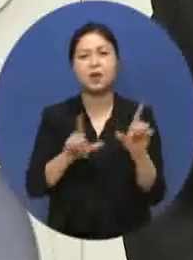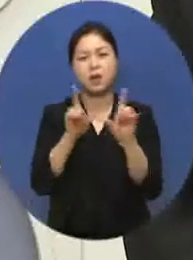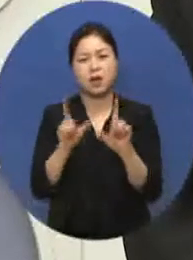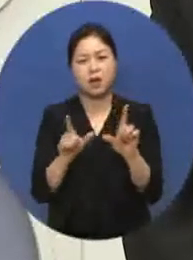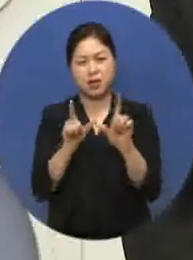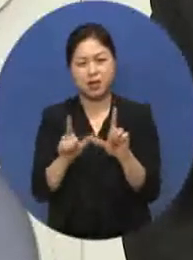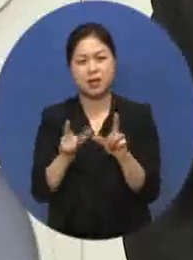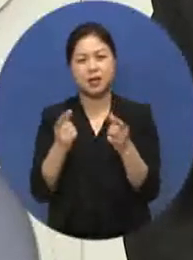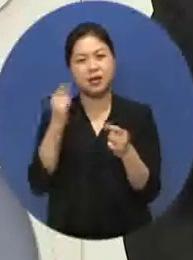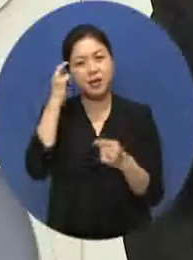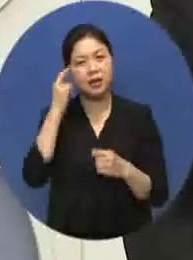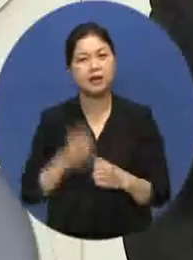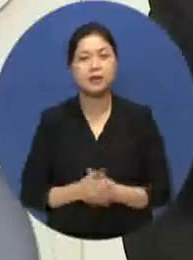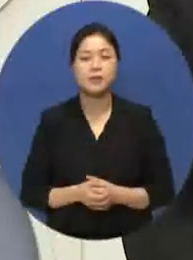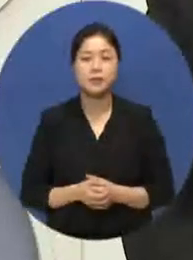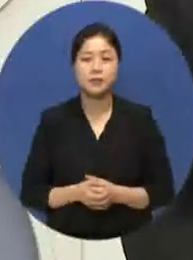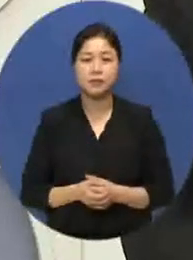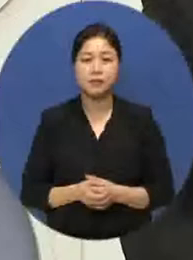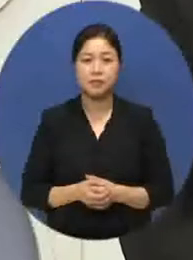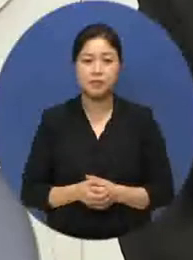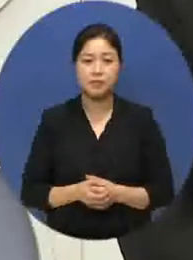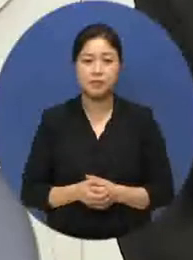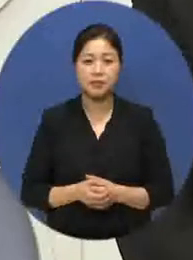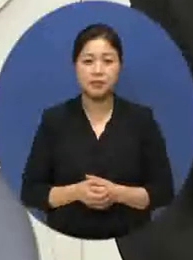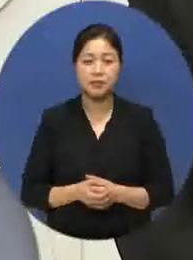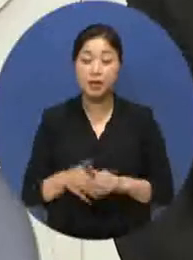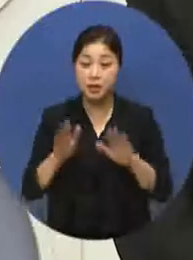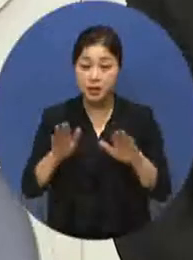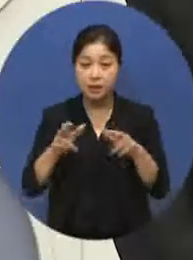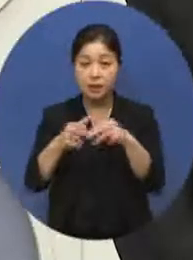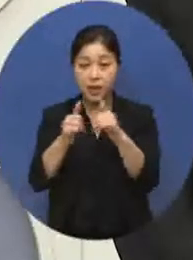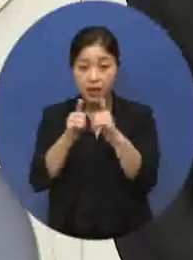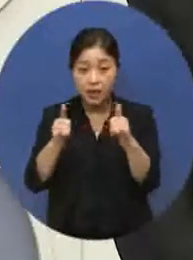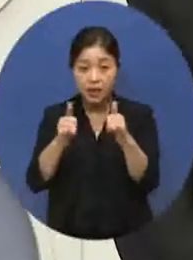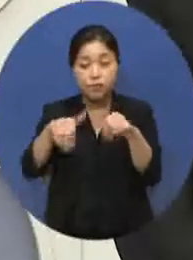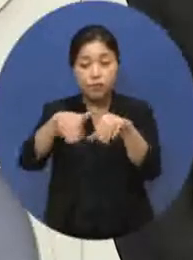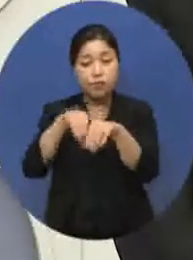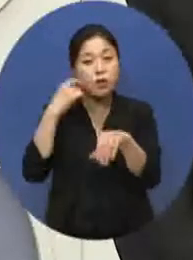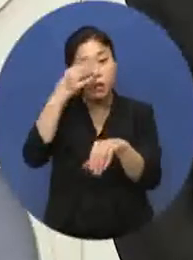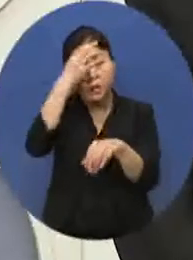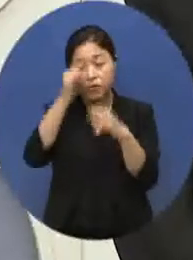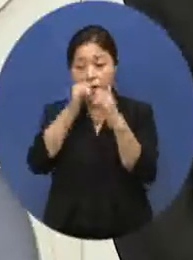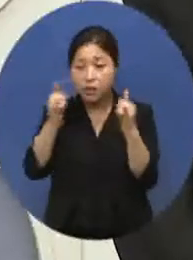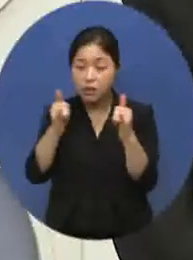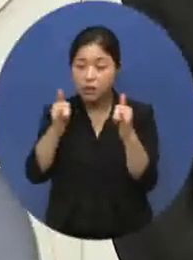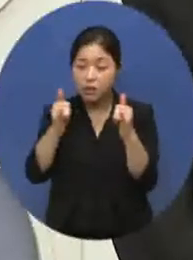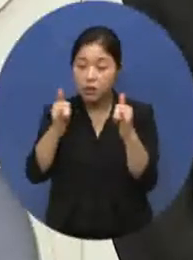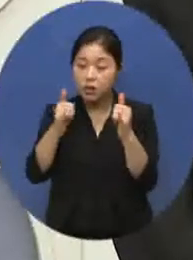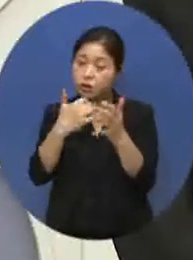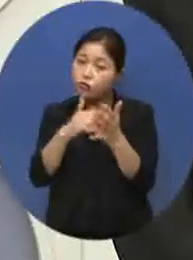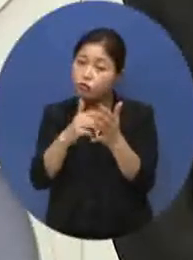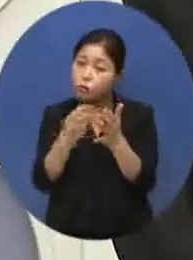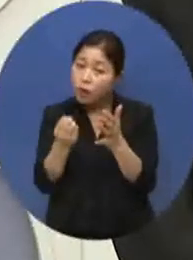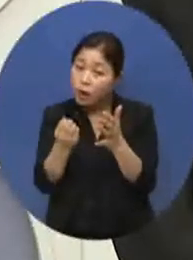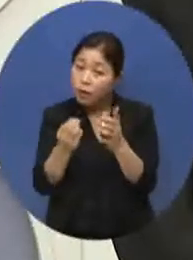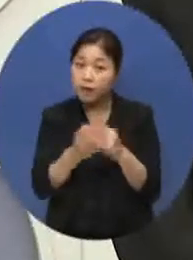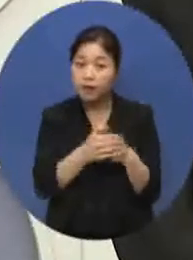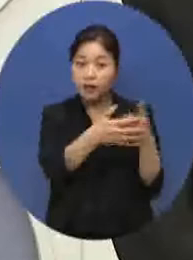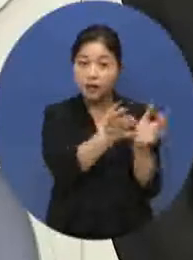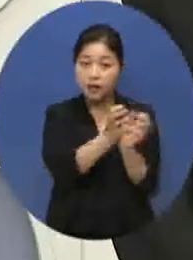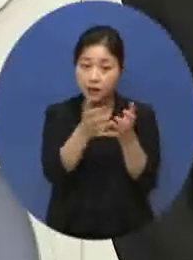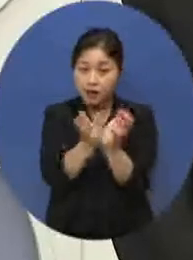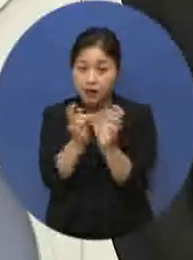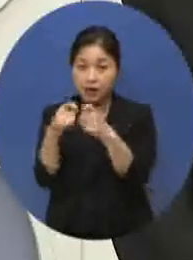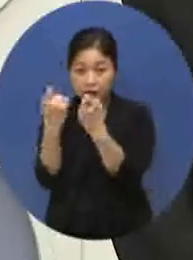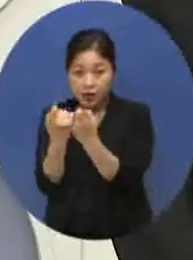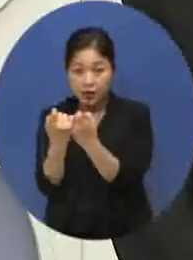생각이 듭니다. 지금 장애인 문화예술인들 추산하면 숫자가 얼마나 되나요? 단체하고